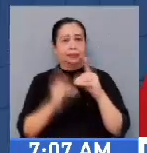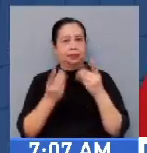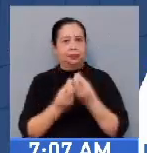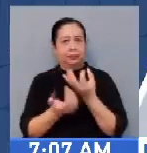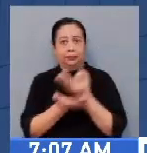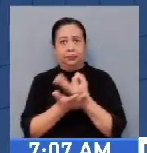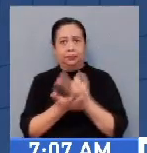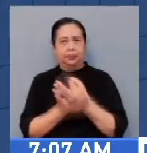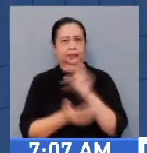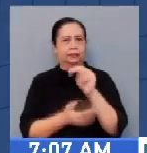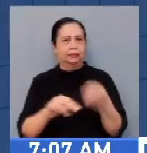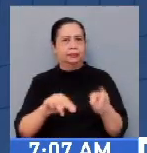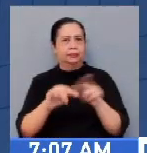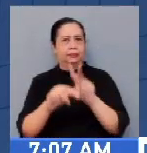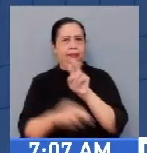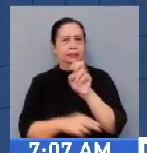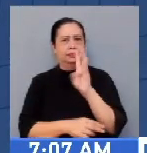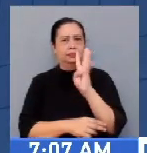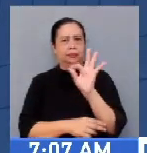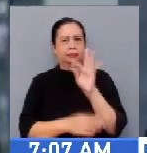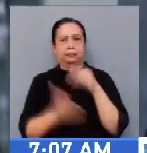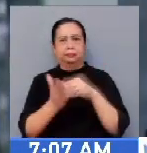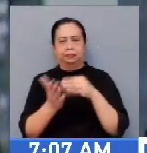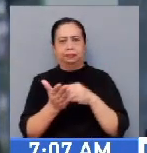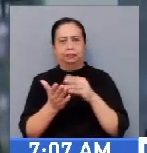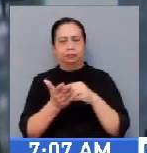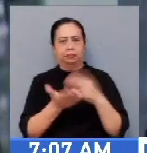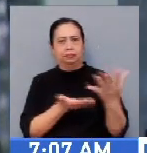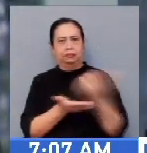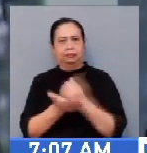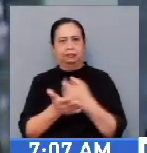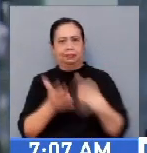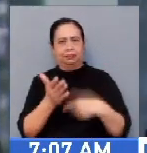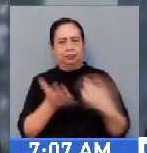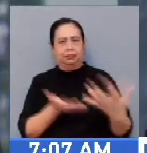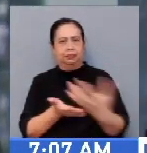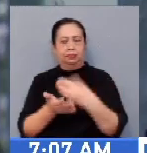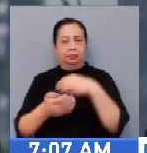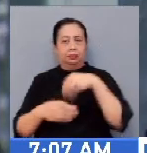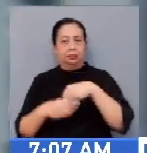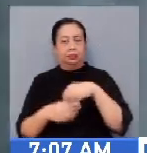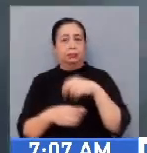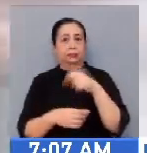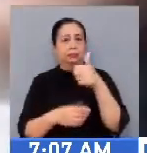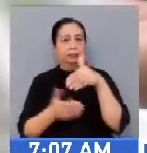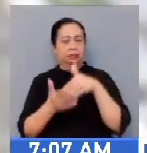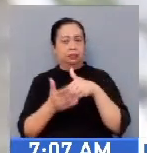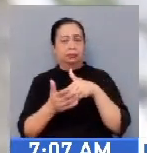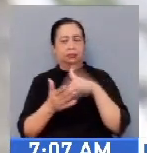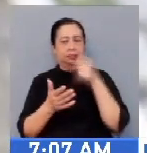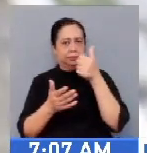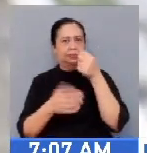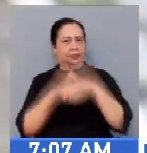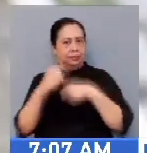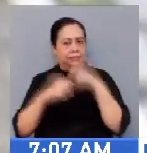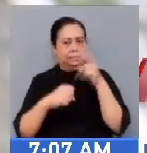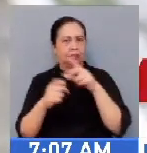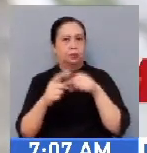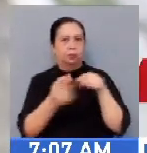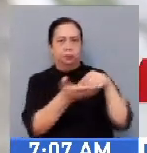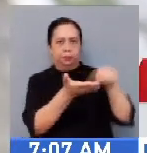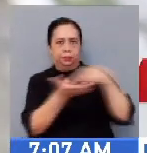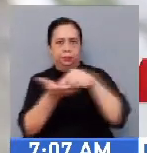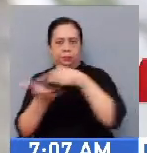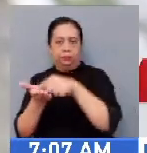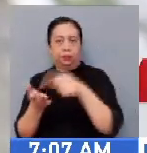na 249 billion na revenues kada taon sa loob ng 10 taon para mabayaran ito. Ayon sa NEDA, ang bagong